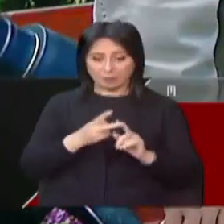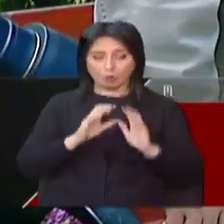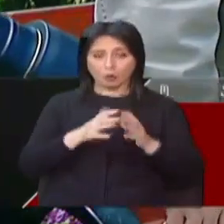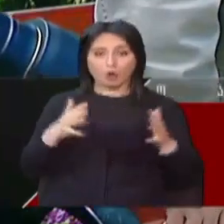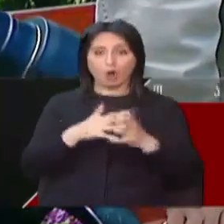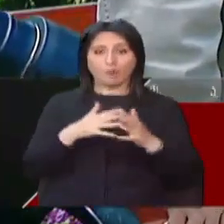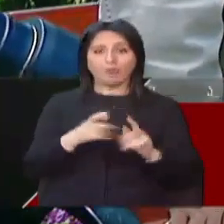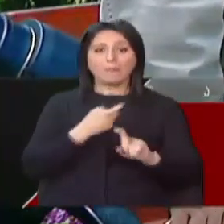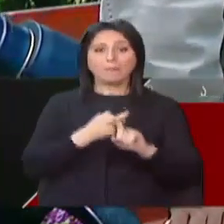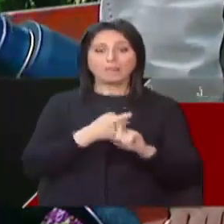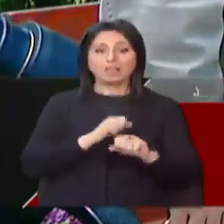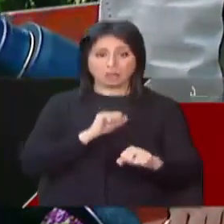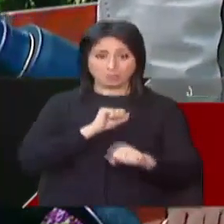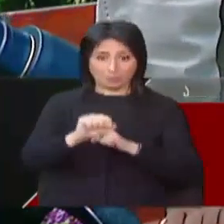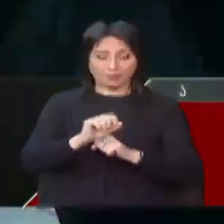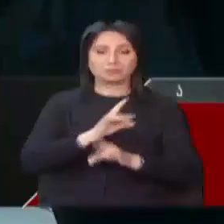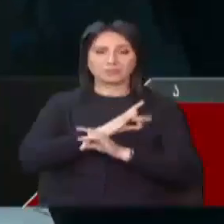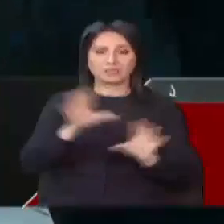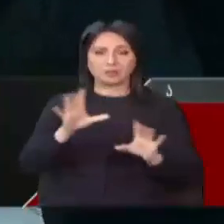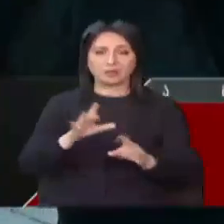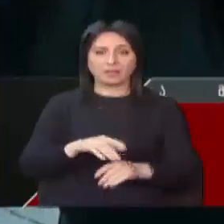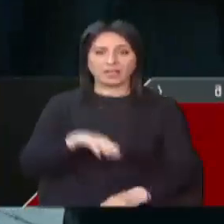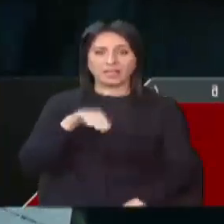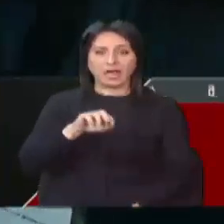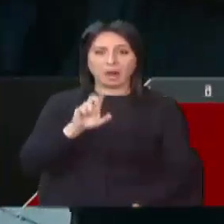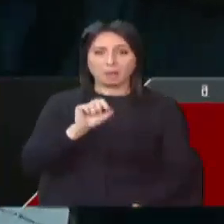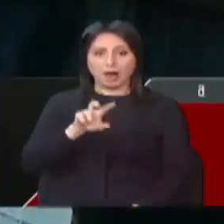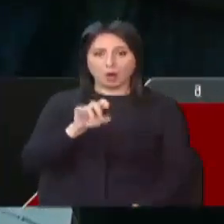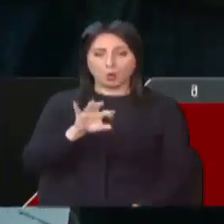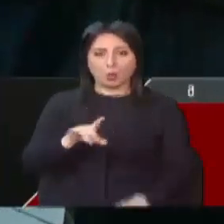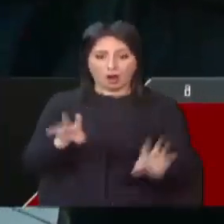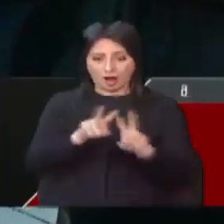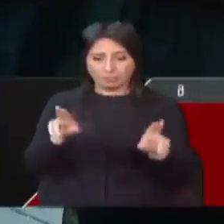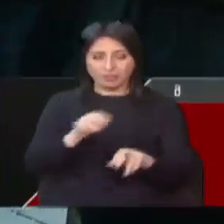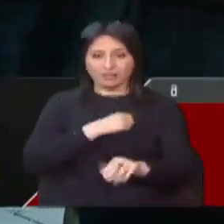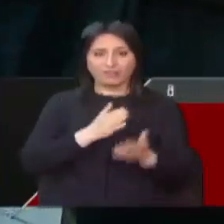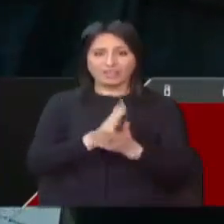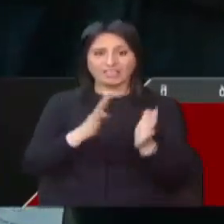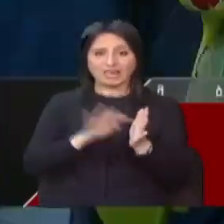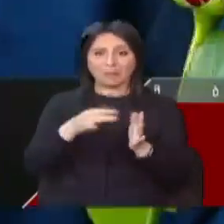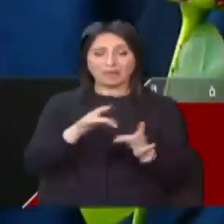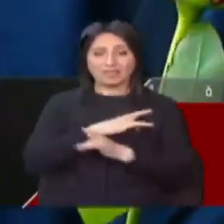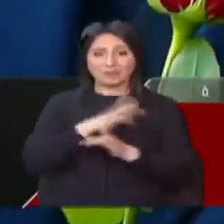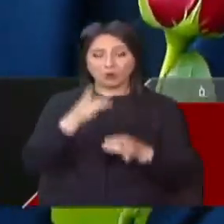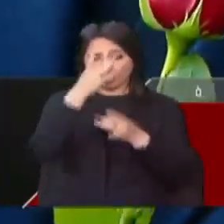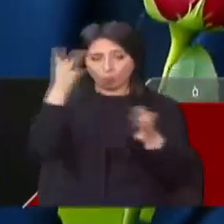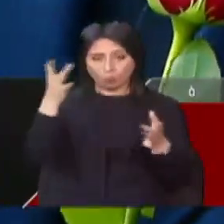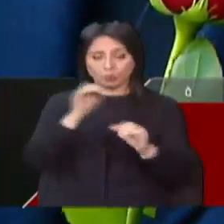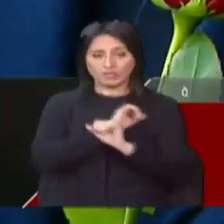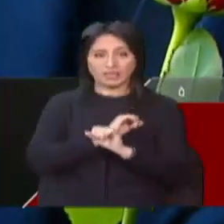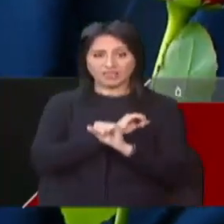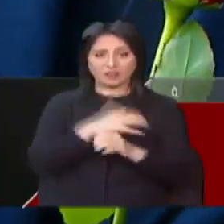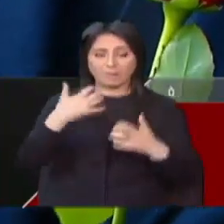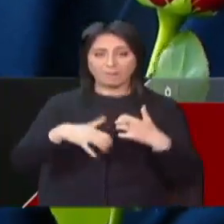მსოფლიო ომში ფაშიზმის დამარცხებას ზეიმობს. ვლადიმერ ტაბაღუას მსგავსად ვეტერანები 9 მაისის აღსანიშნად კულტურისა და